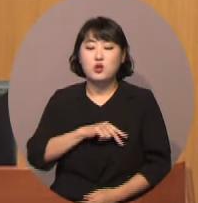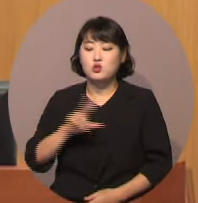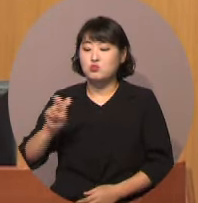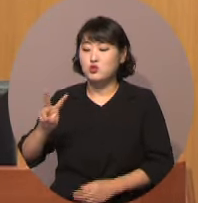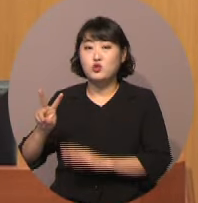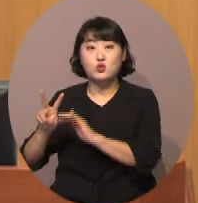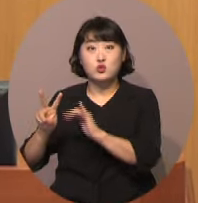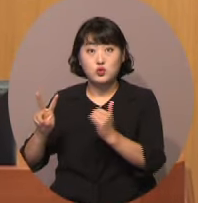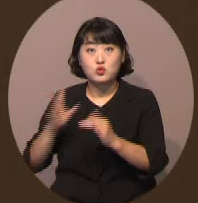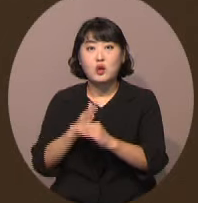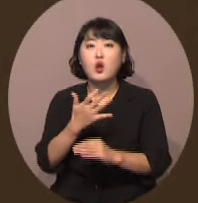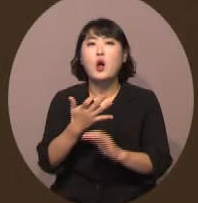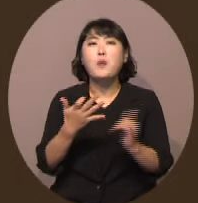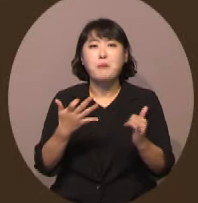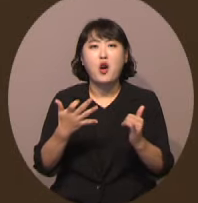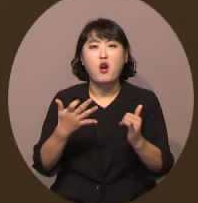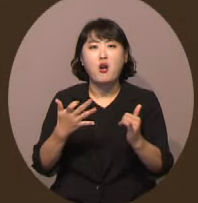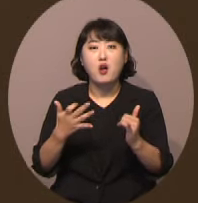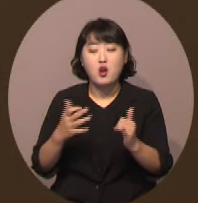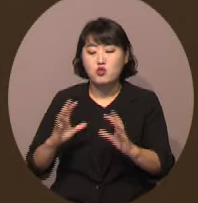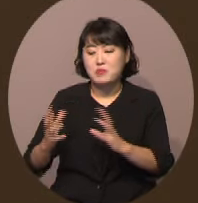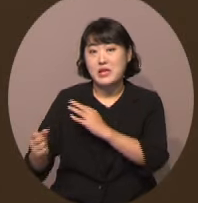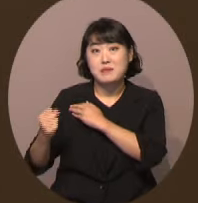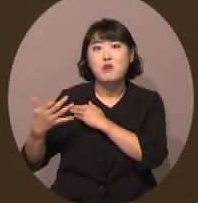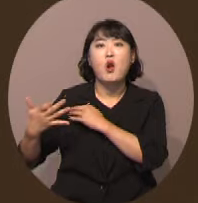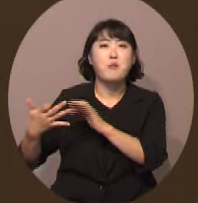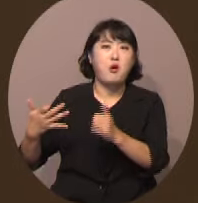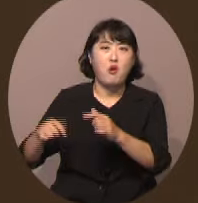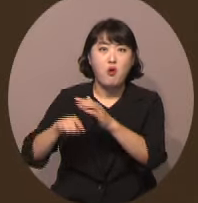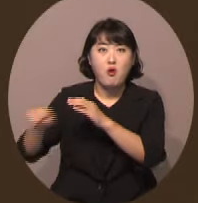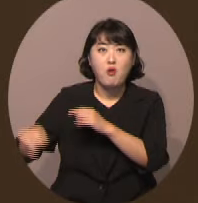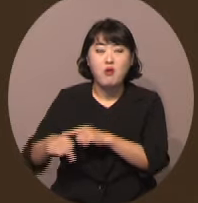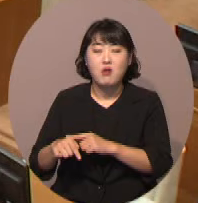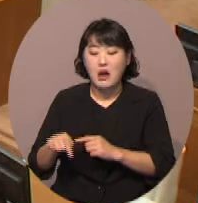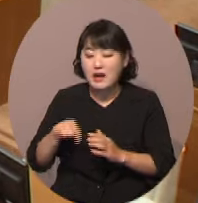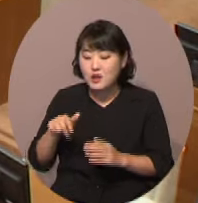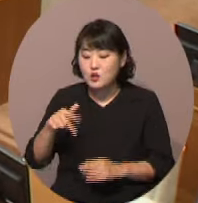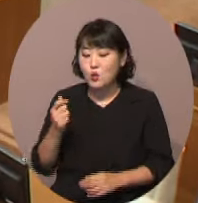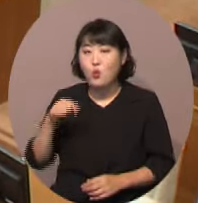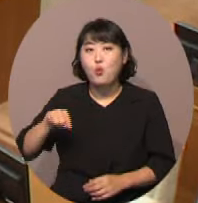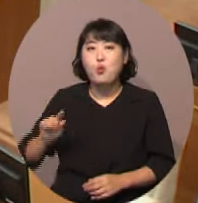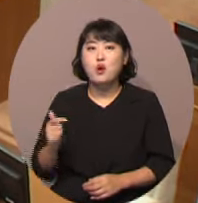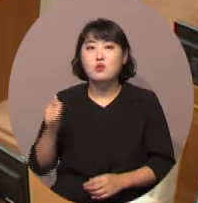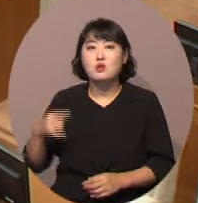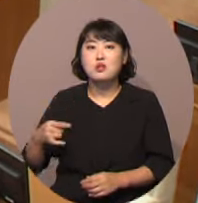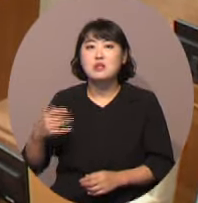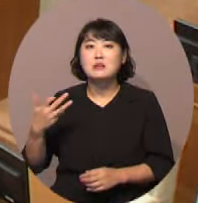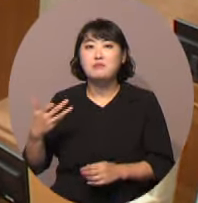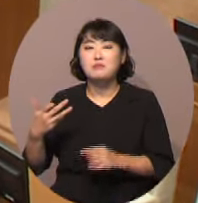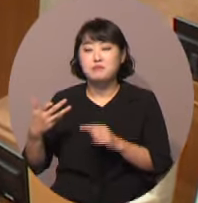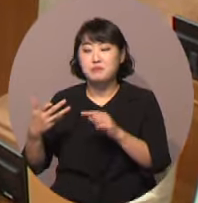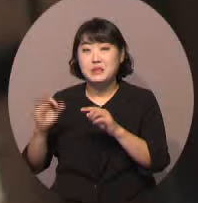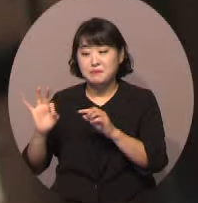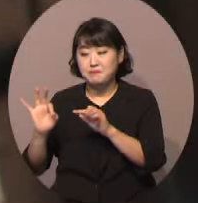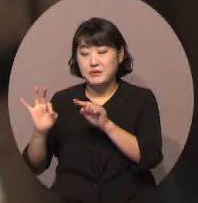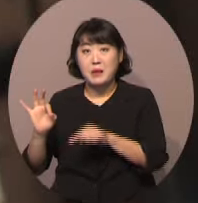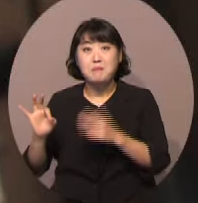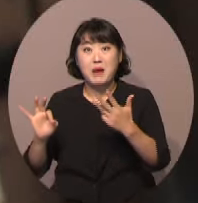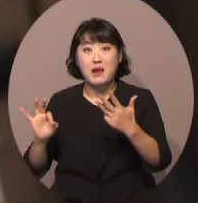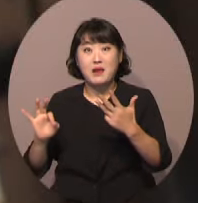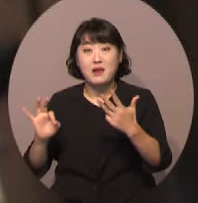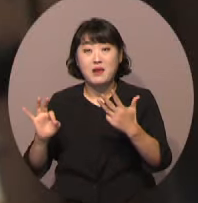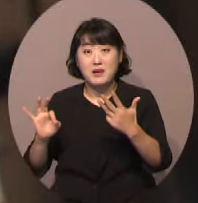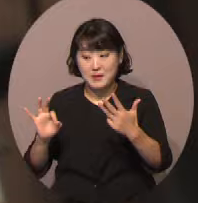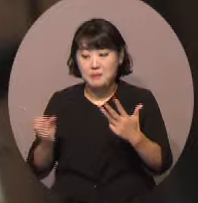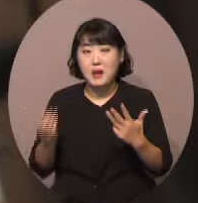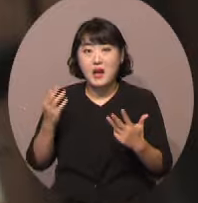19명으로 절대 다수당인 국민의 임 의원총회에서 조원희 후보를 10대 8로이긴 김선광 의원이